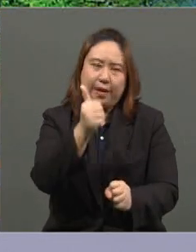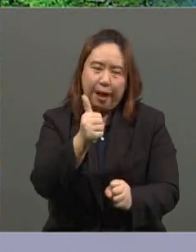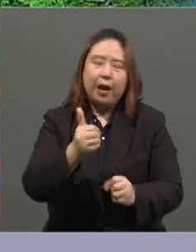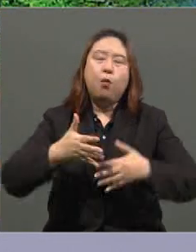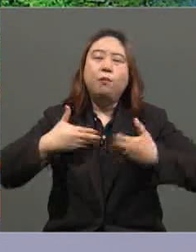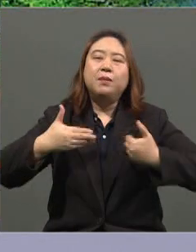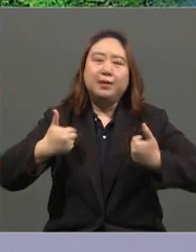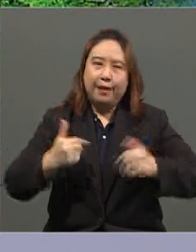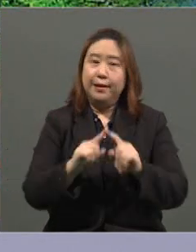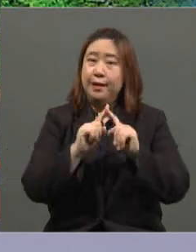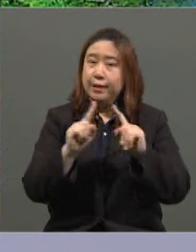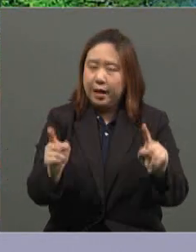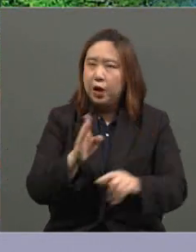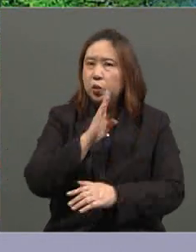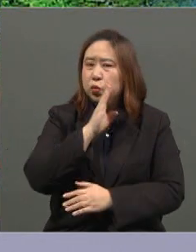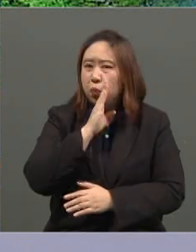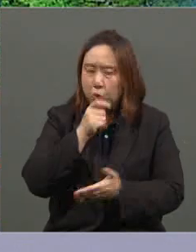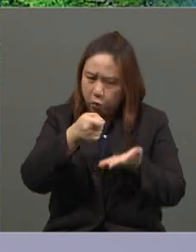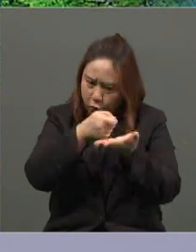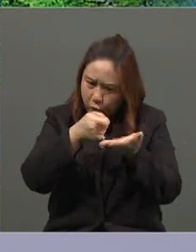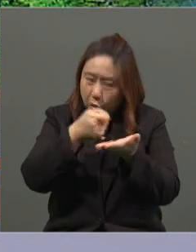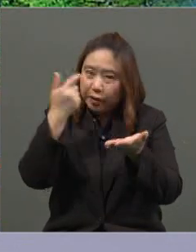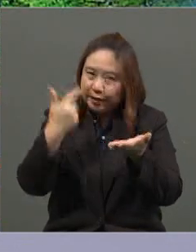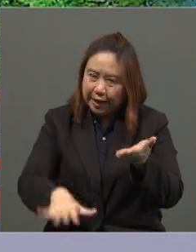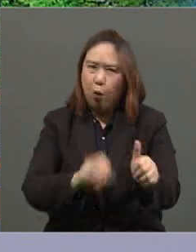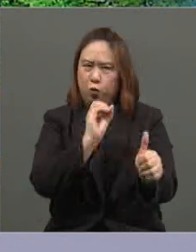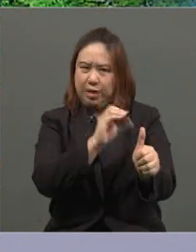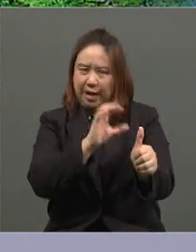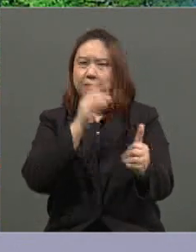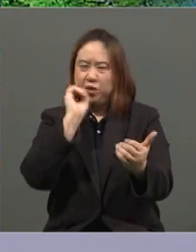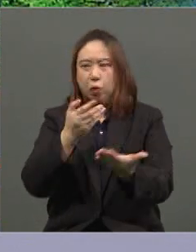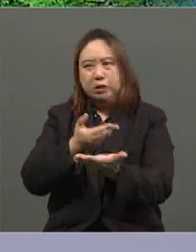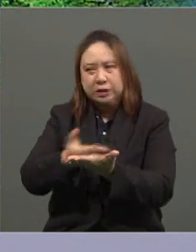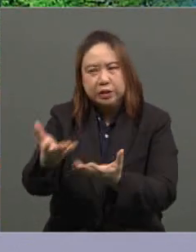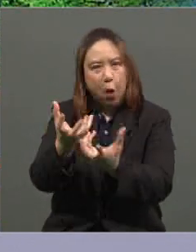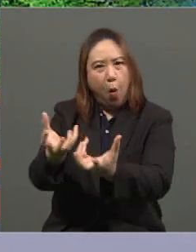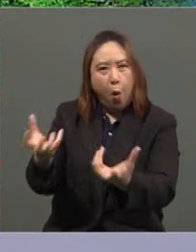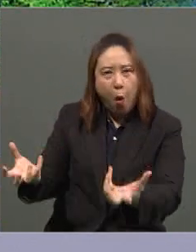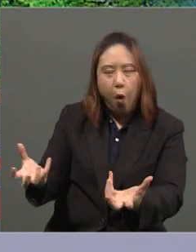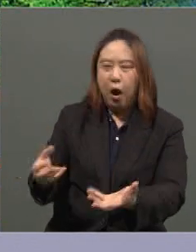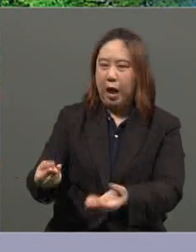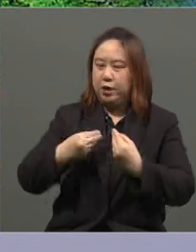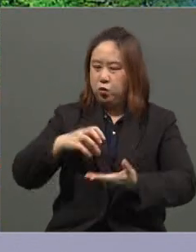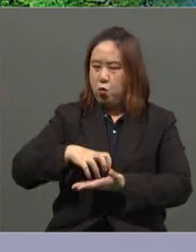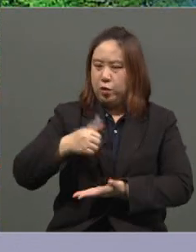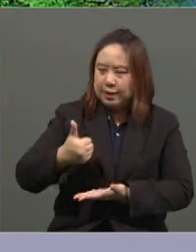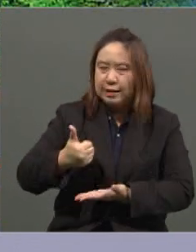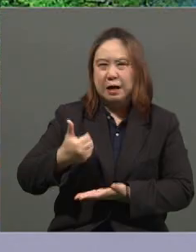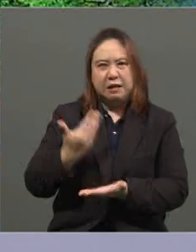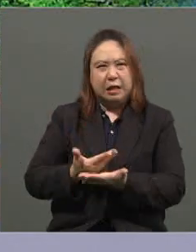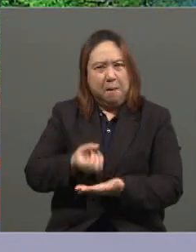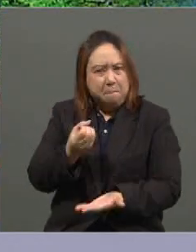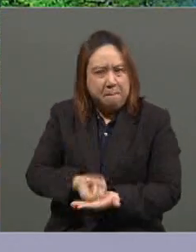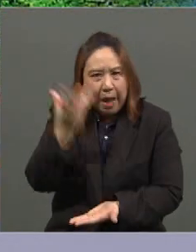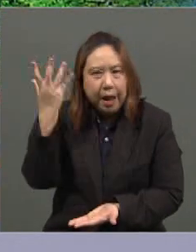ความเชื่อส่วนบุคคลแต่ถ้าเมื่อไหร่หลังจากการดูดวงแล้วมีการแนะนำให้เช่าวัตถุมงคลเสริมห่วงจุ้ยใดๆด้วยจำนวนเงิน